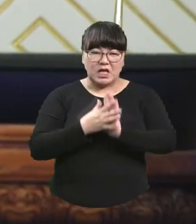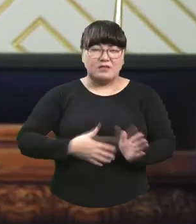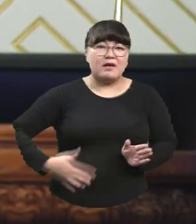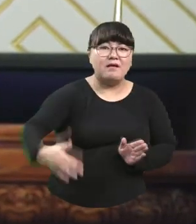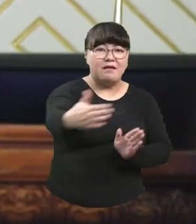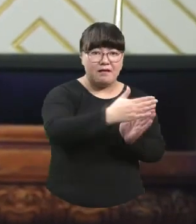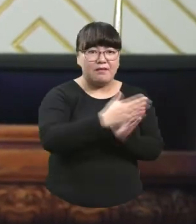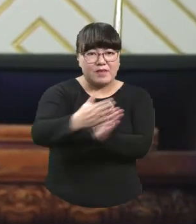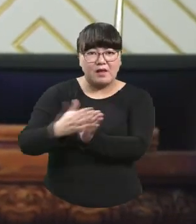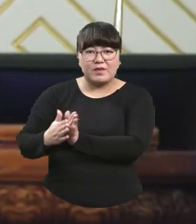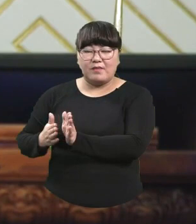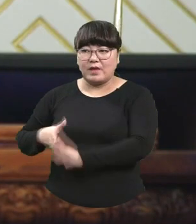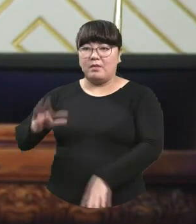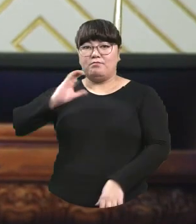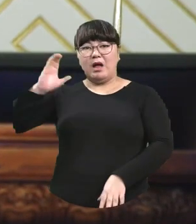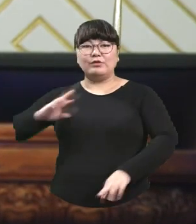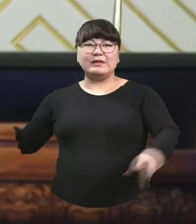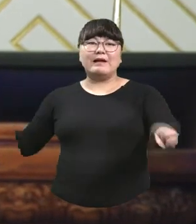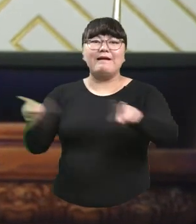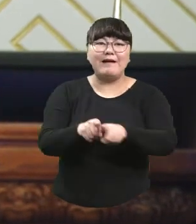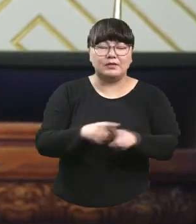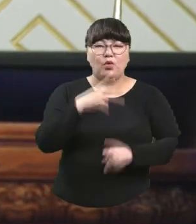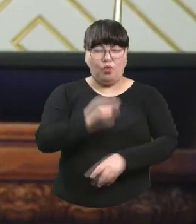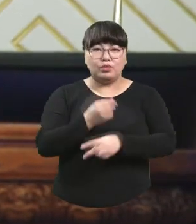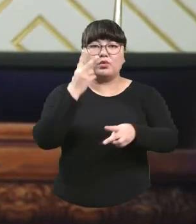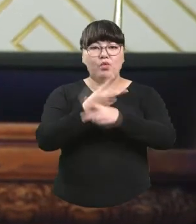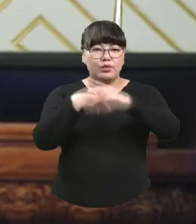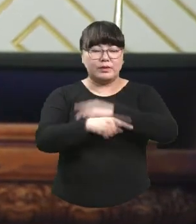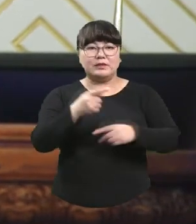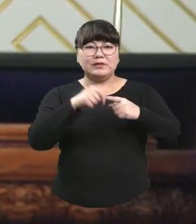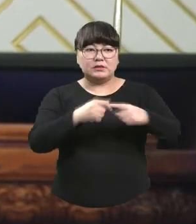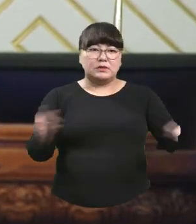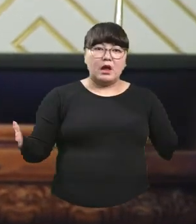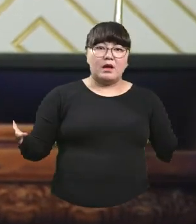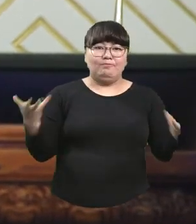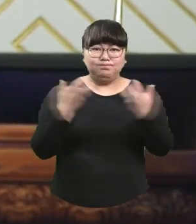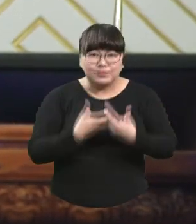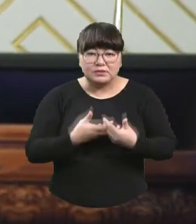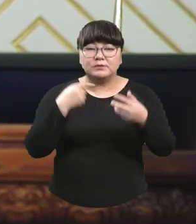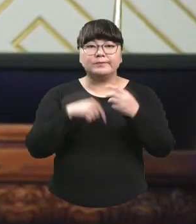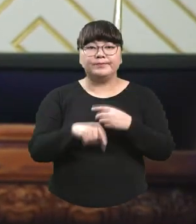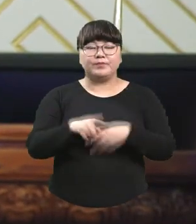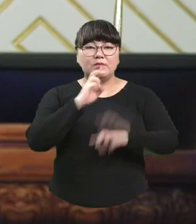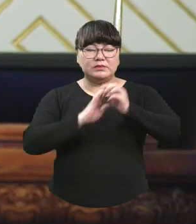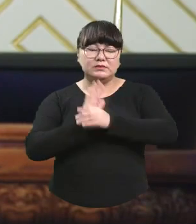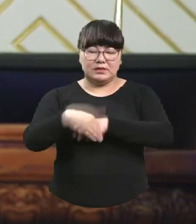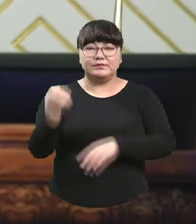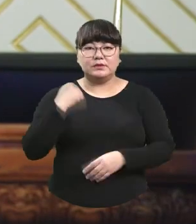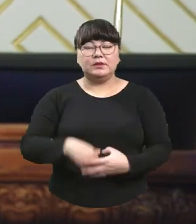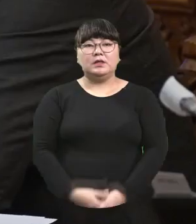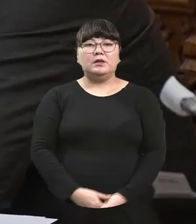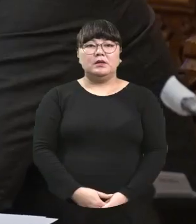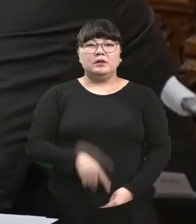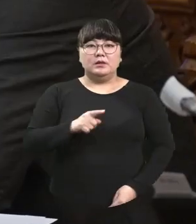хамтарч корпорацийн шин чанартай болж ийж үндсэн үйл заасан зарчимтай нийцүүлж ийж энэ бэрхшээлийг давж